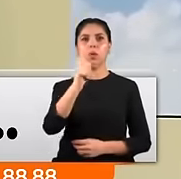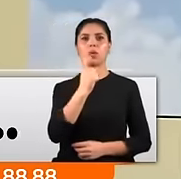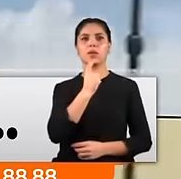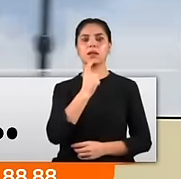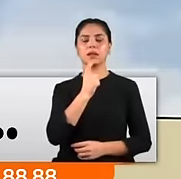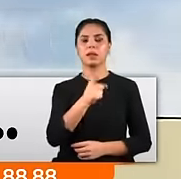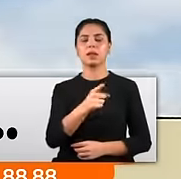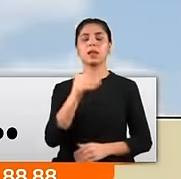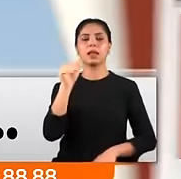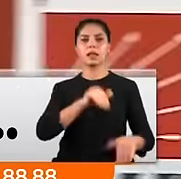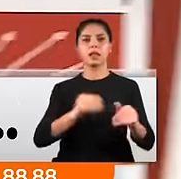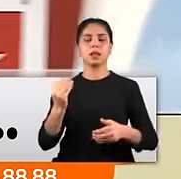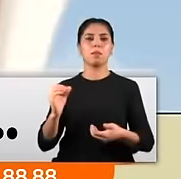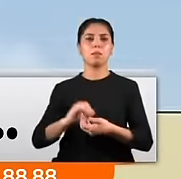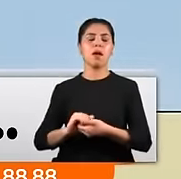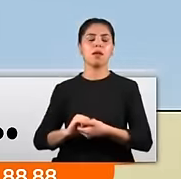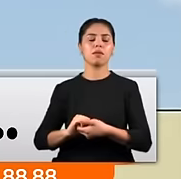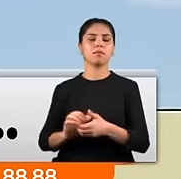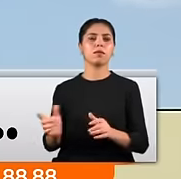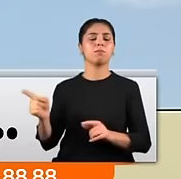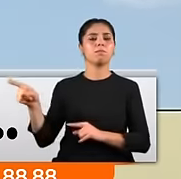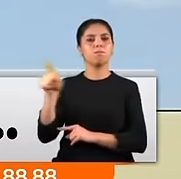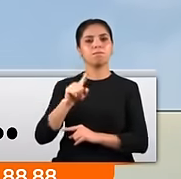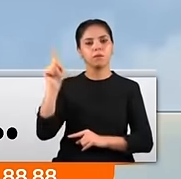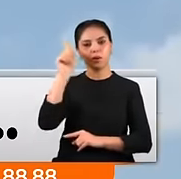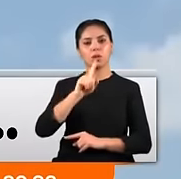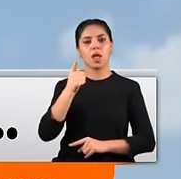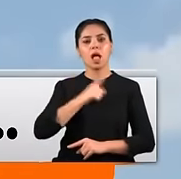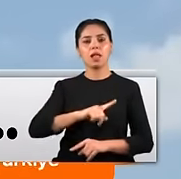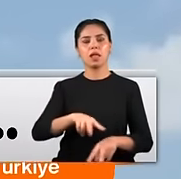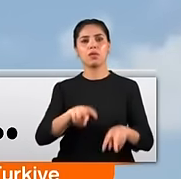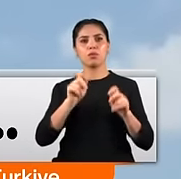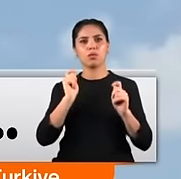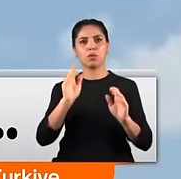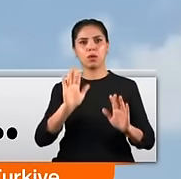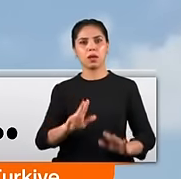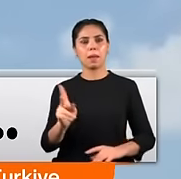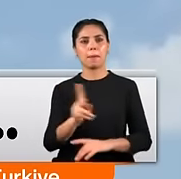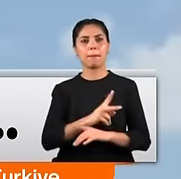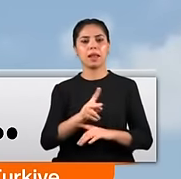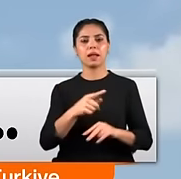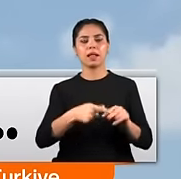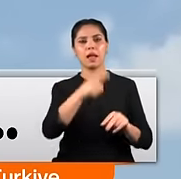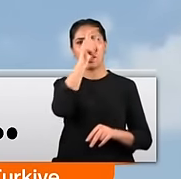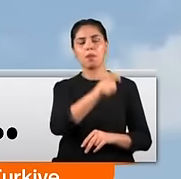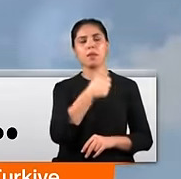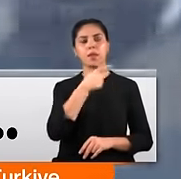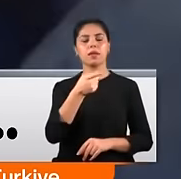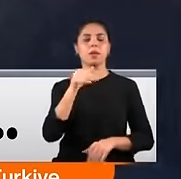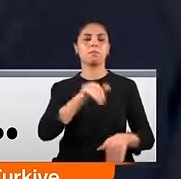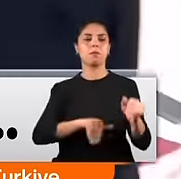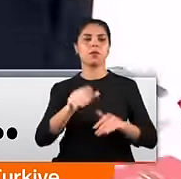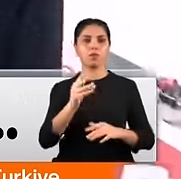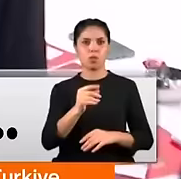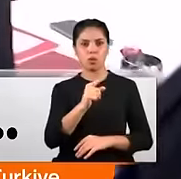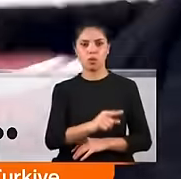ile yapılan ittifak sebebiyle adaylıktan çekilmek zorunda kalan Ahmet Akın da Balıkesir adayı olarak sandıkta yarışacak. Özgür